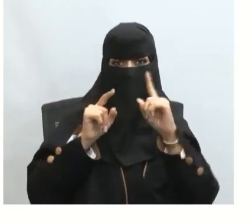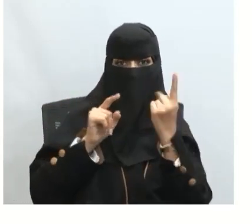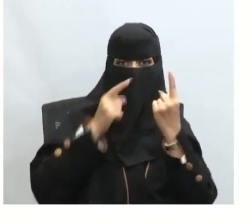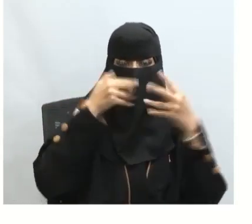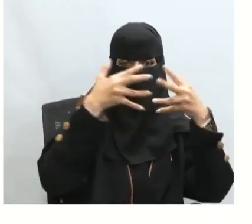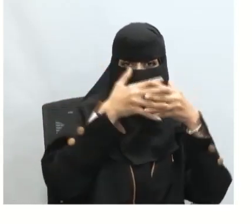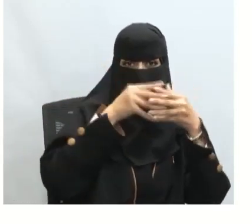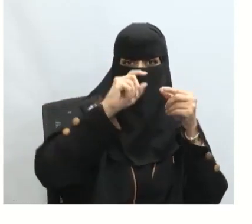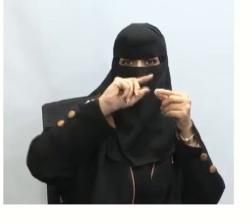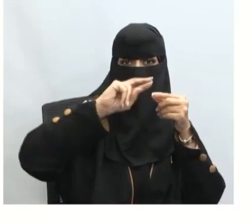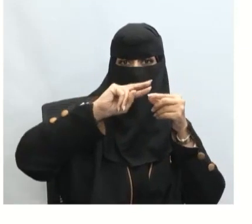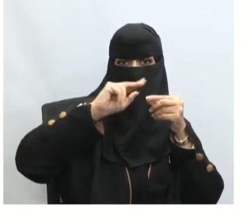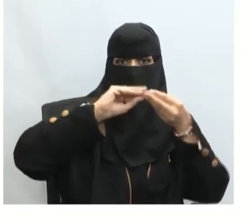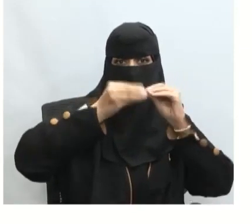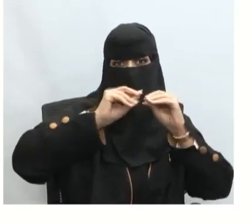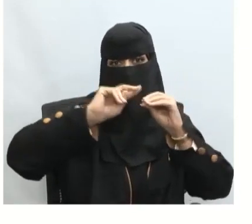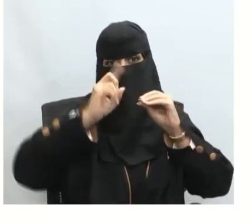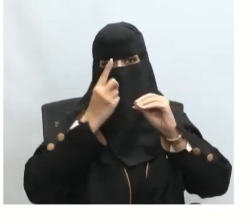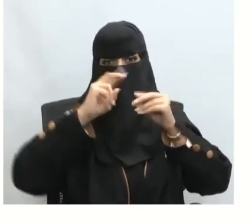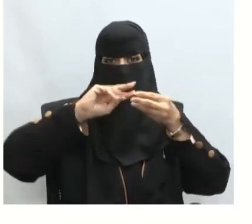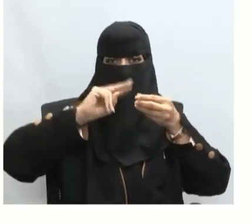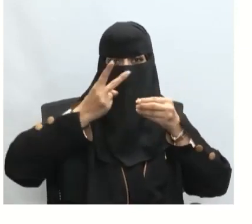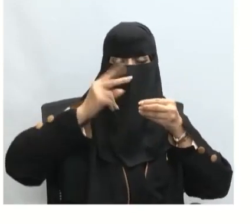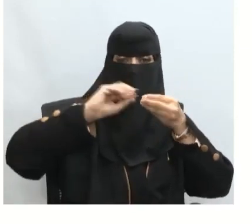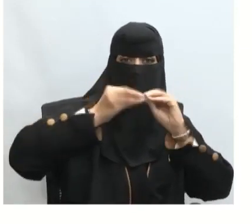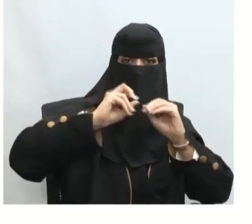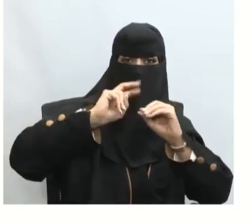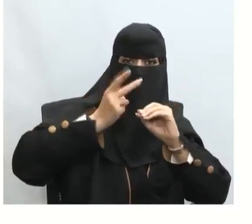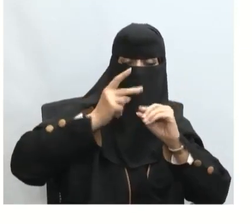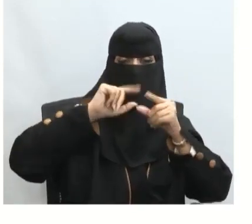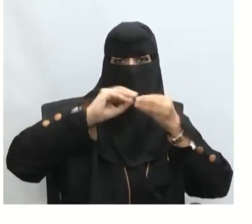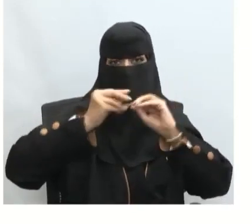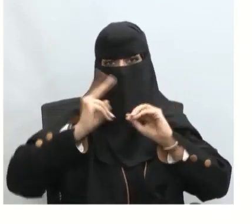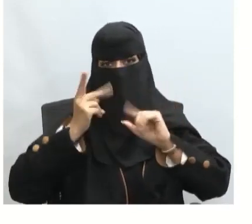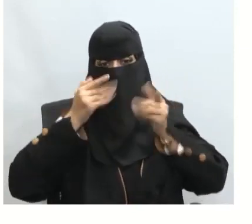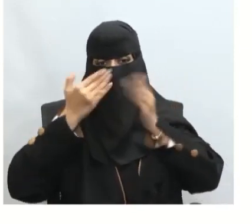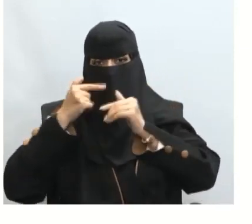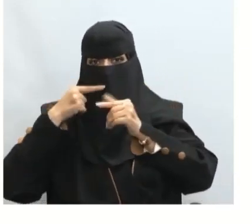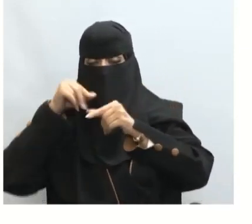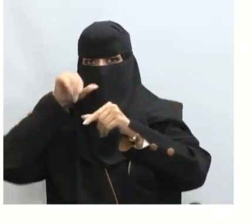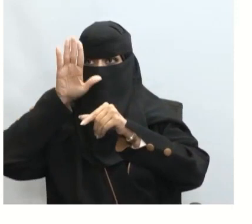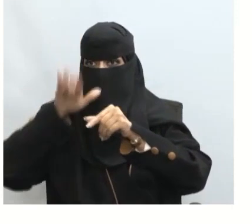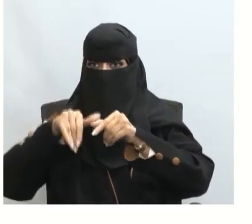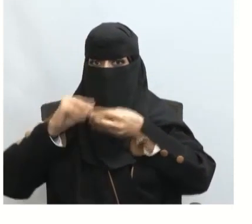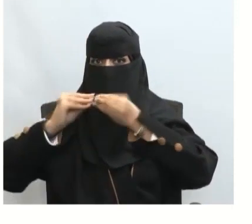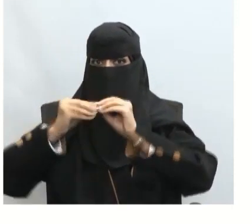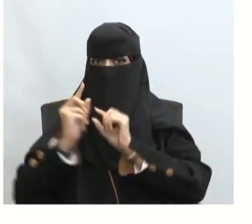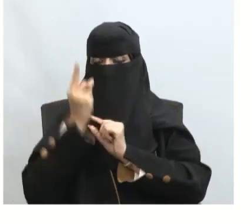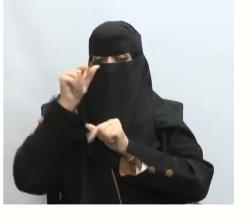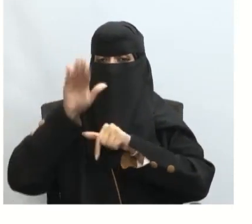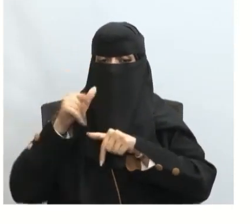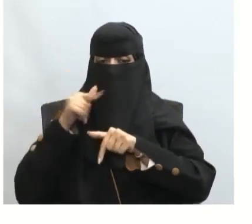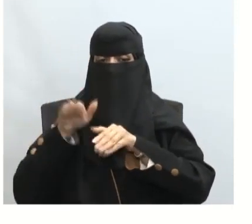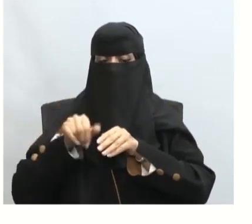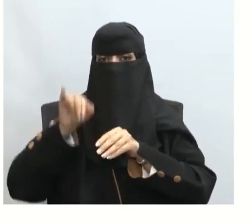المتجانس كذلك اما تكون بشكل طولي او سلسله وهنا ايضا بشكل متفرع اذا هذا